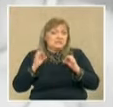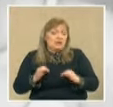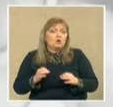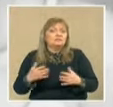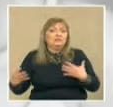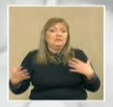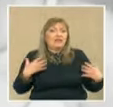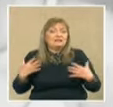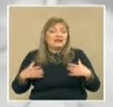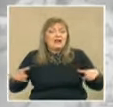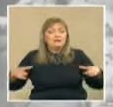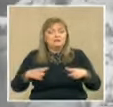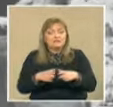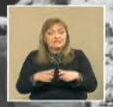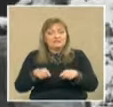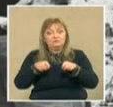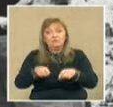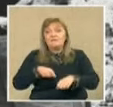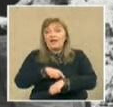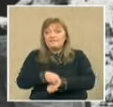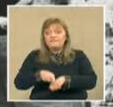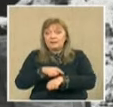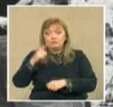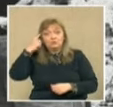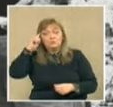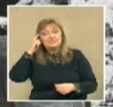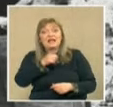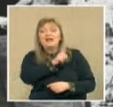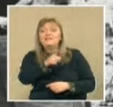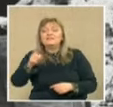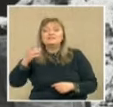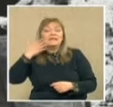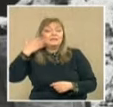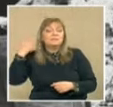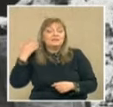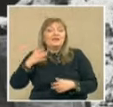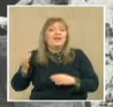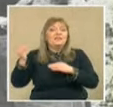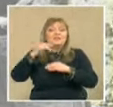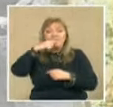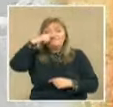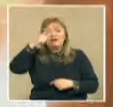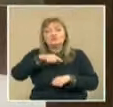състав. Това е времето на, мисля, на всеки тинейджър, най-важното време от